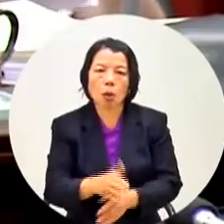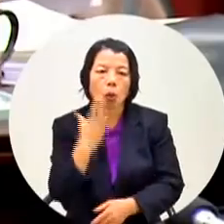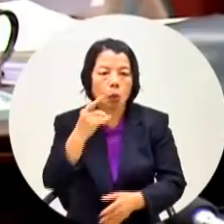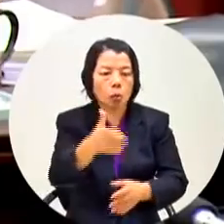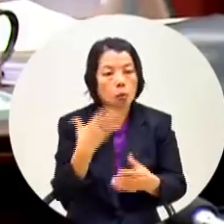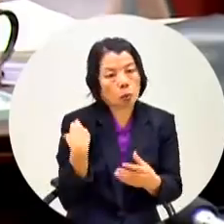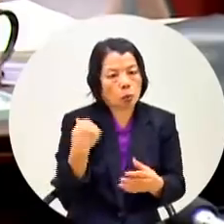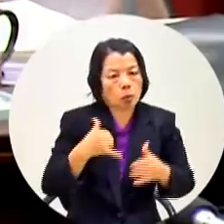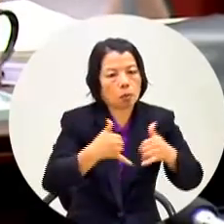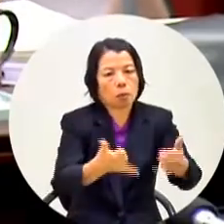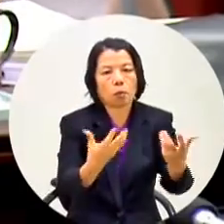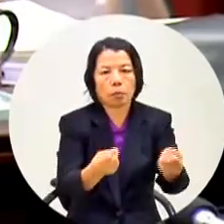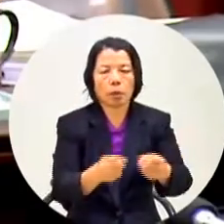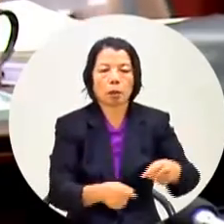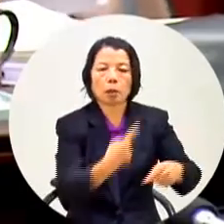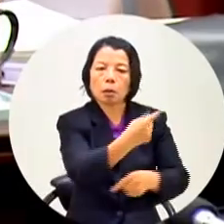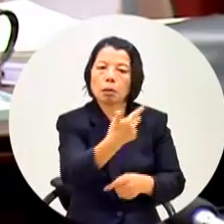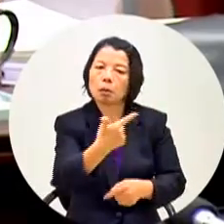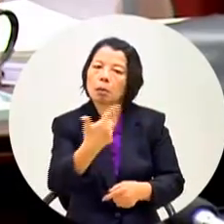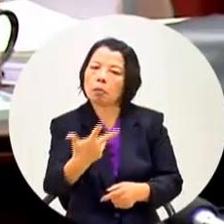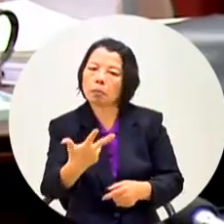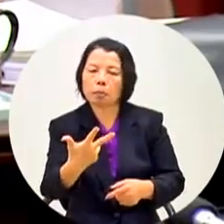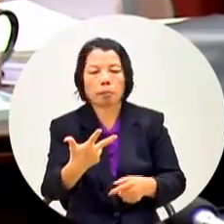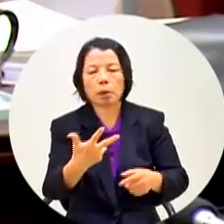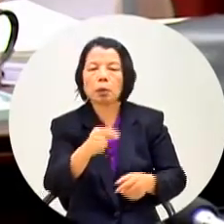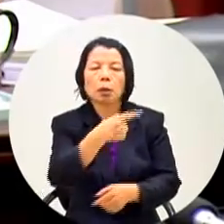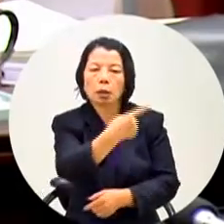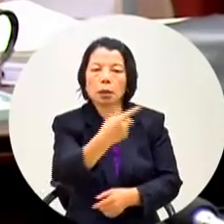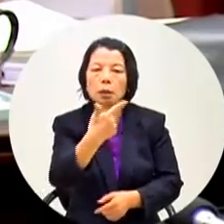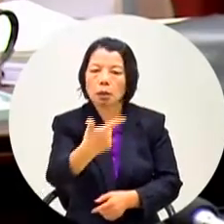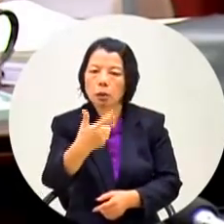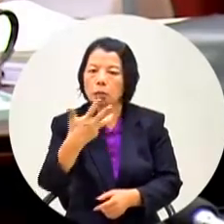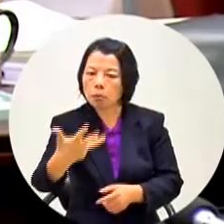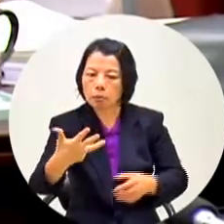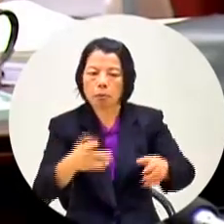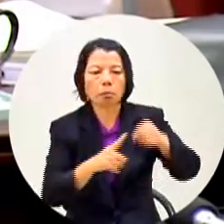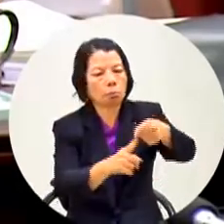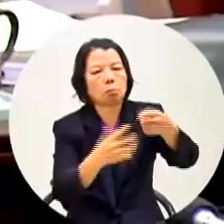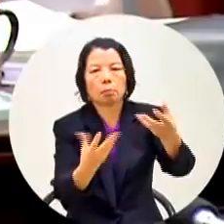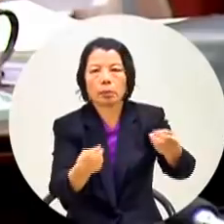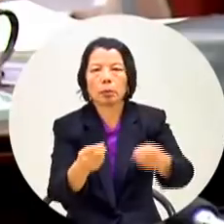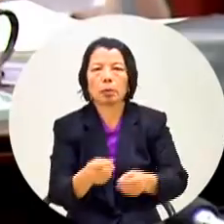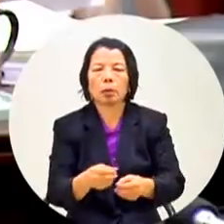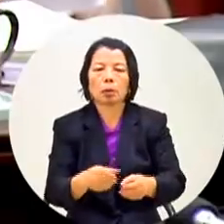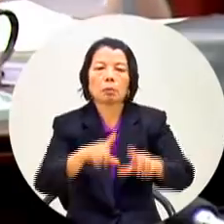其实大顺路还是会一样塞啊。所以我想问的是，在新的路